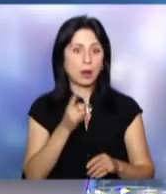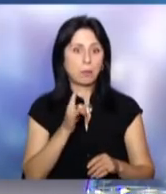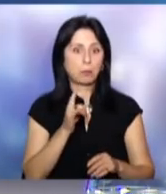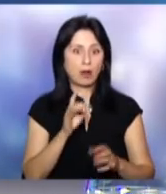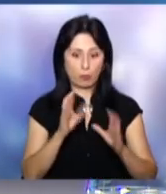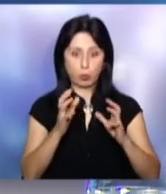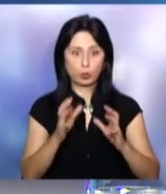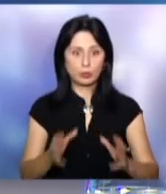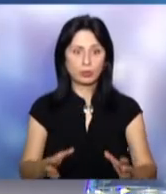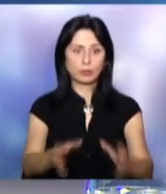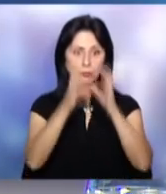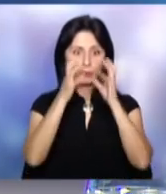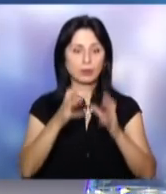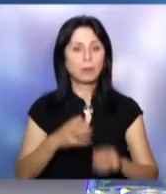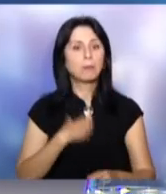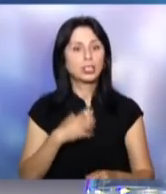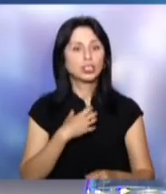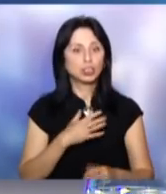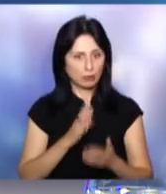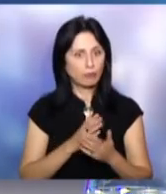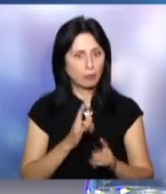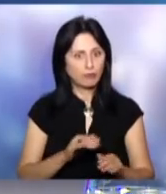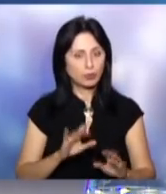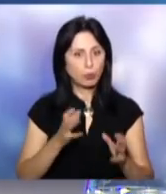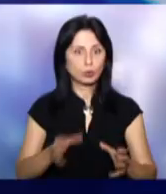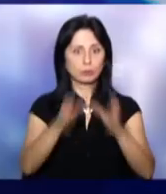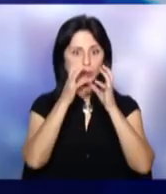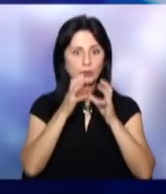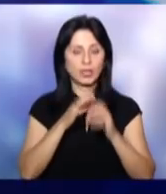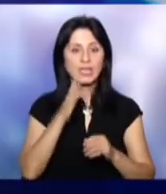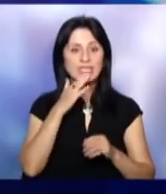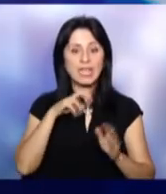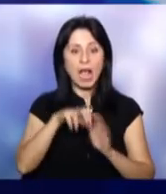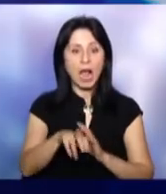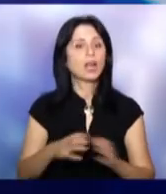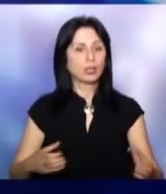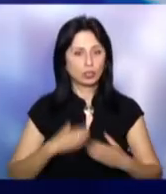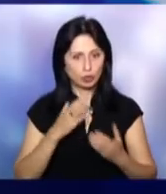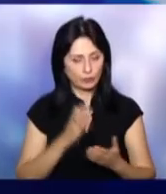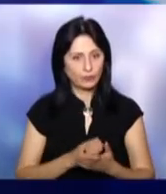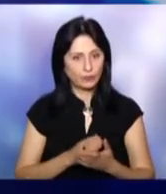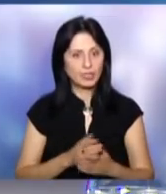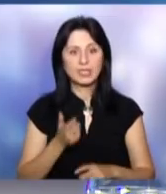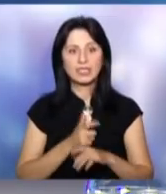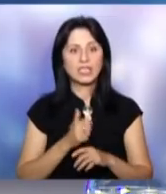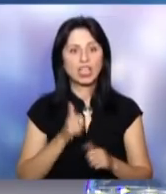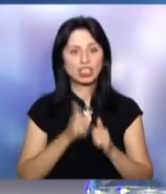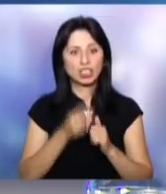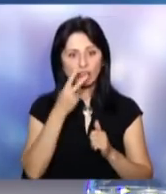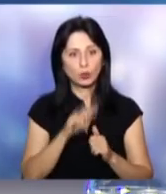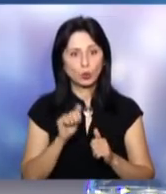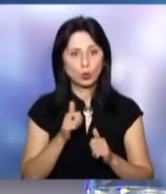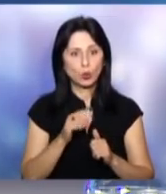ბურთი ცხვირპირში, მაგალითად წყალში ჩასვლის ეშინიათ და ძალიან ხშირად გინახავთ,